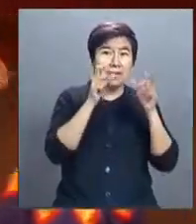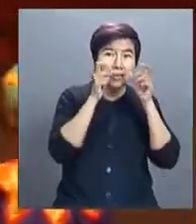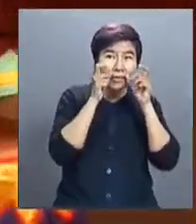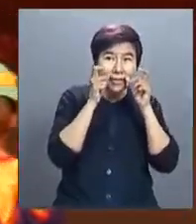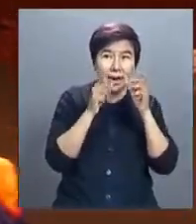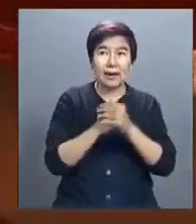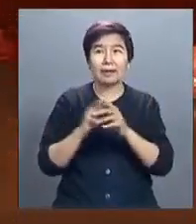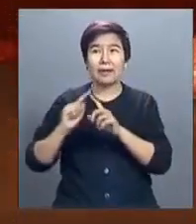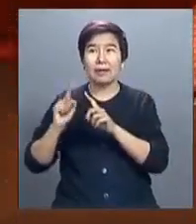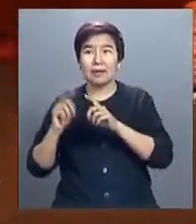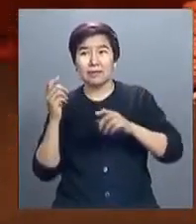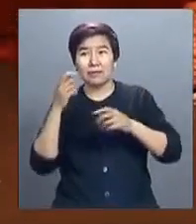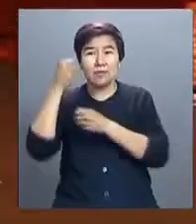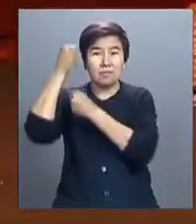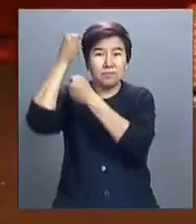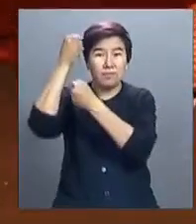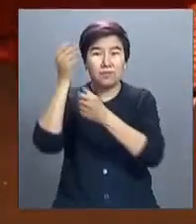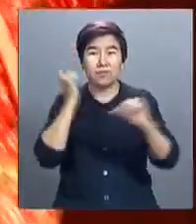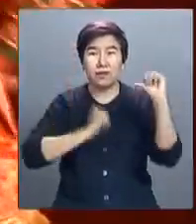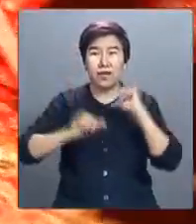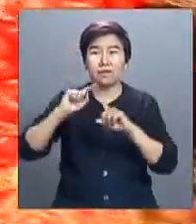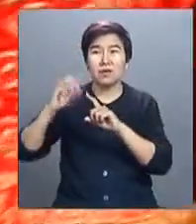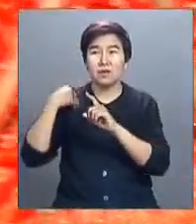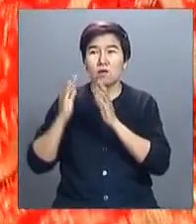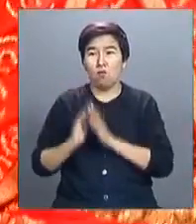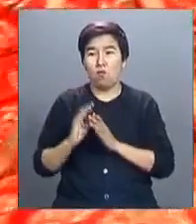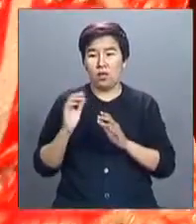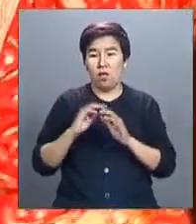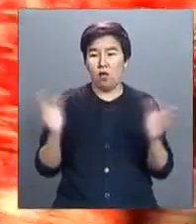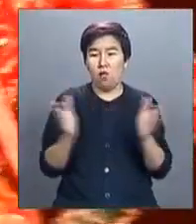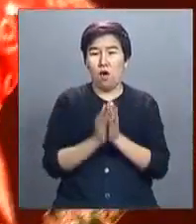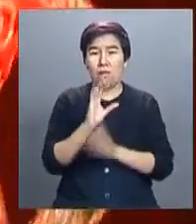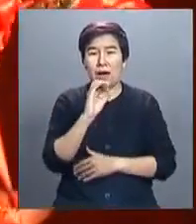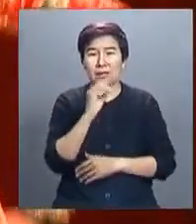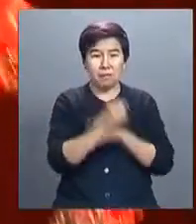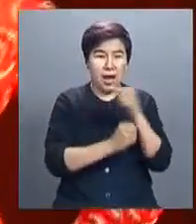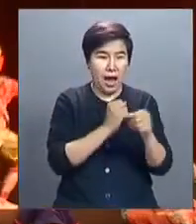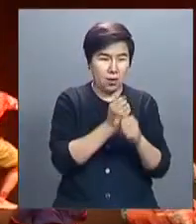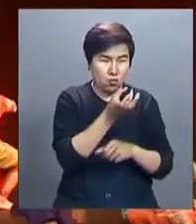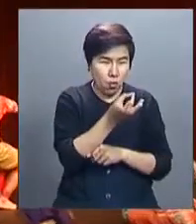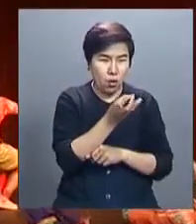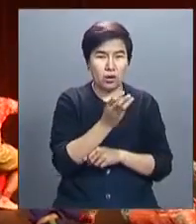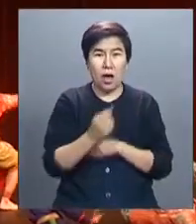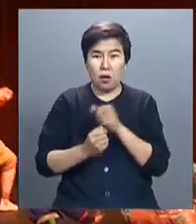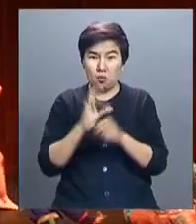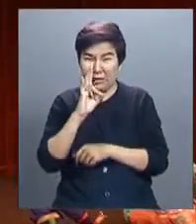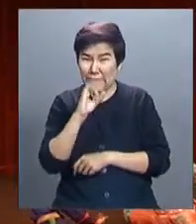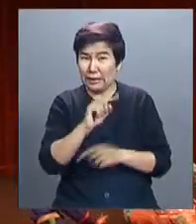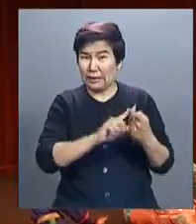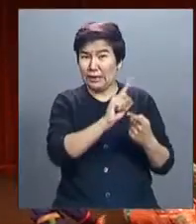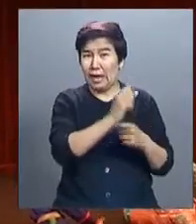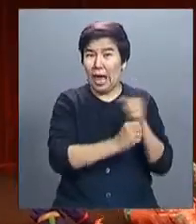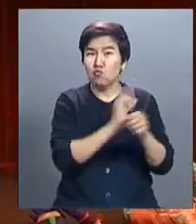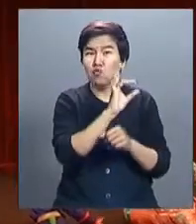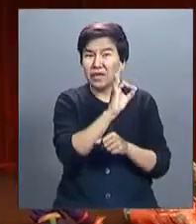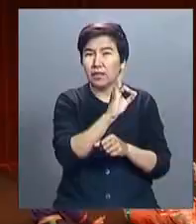บี่หลงกลมีนักแสดงกว่า50คนและอายุน้อยที่สุดเพียง7ปีร่วมถ่ายทอดศิลปะการแสดงเก่าแก่ของไทย